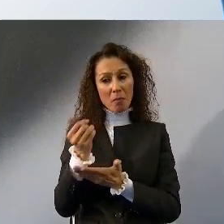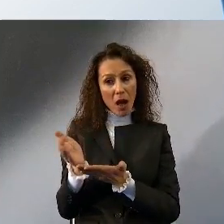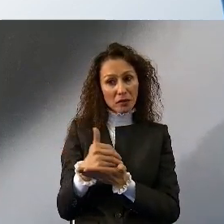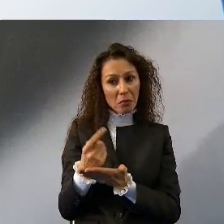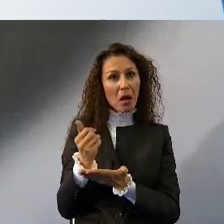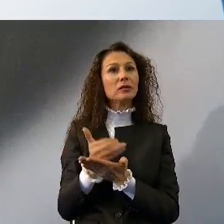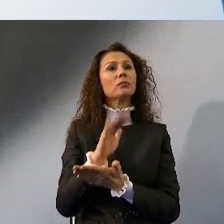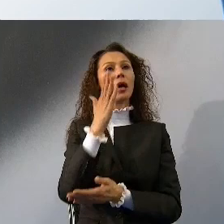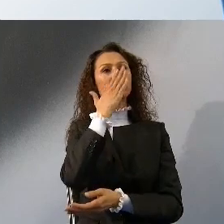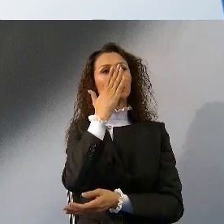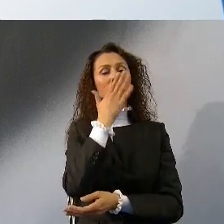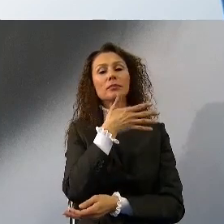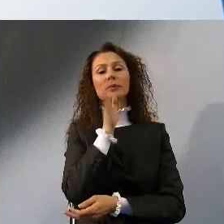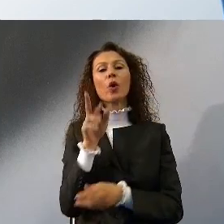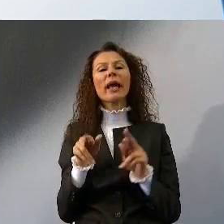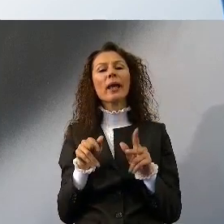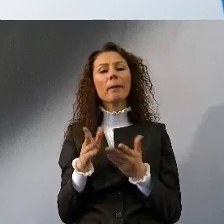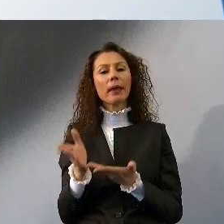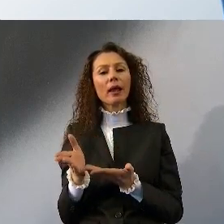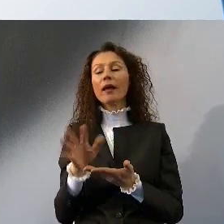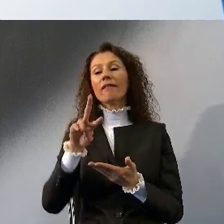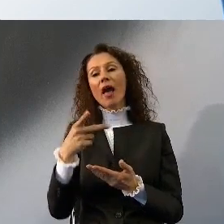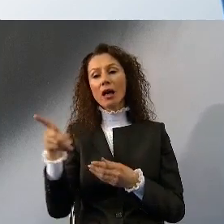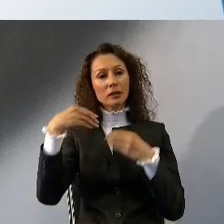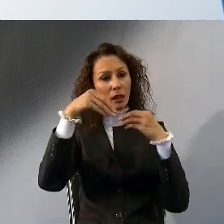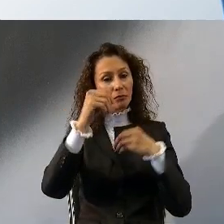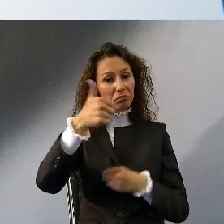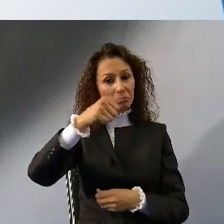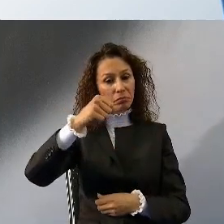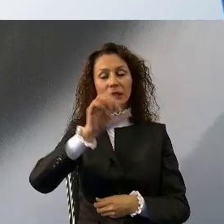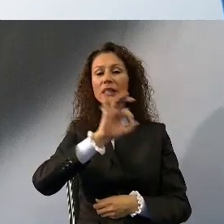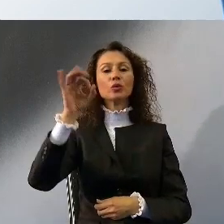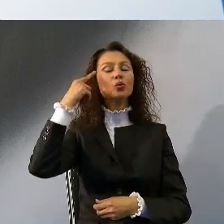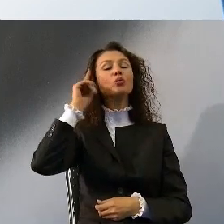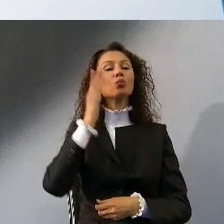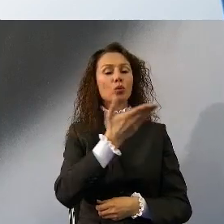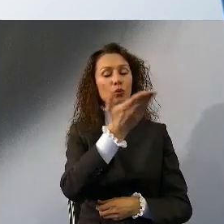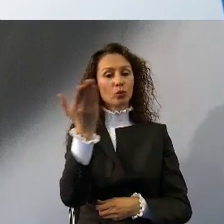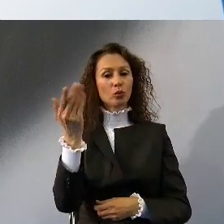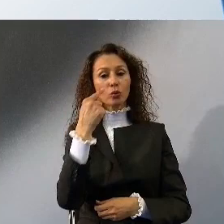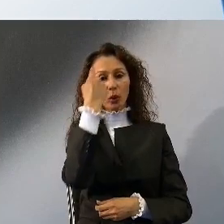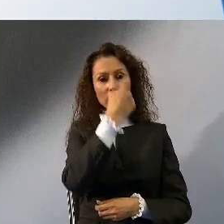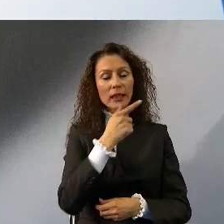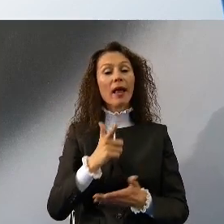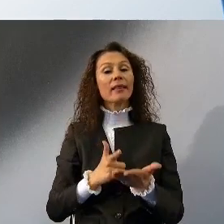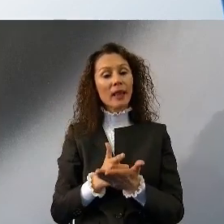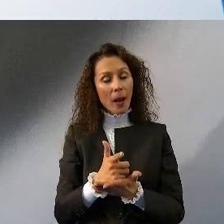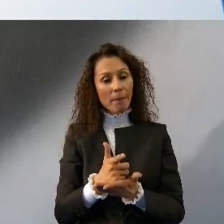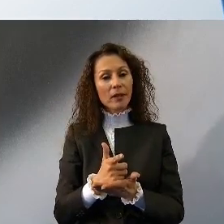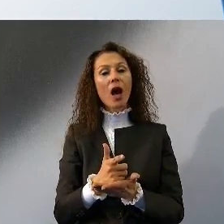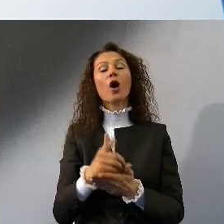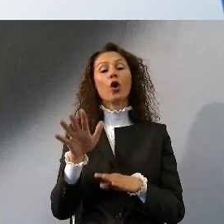kazanacak mısınız veya ürettiğiniz şeyin alıcısı var mı? Bunu hiç düşünmüyorsunuz. Dolayısıyla tarımda